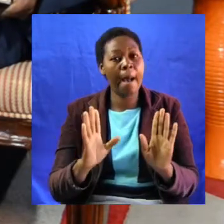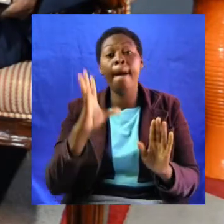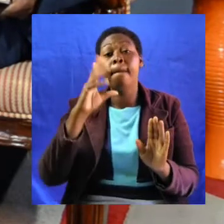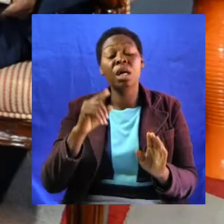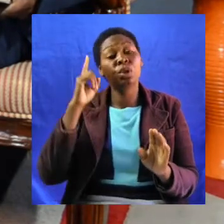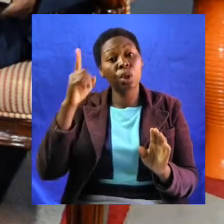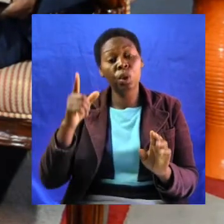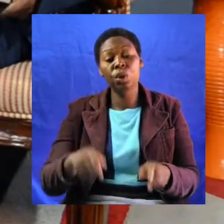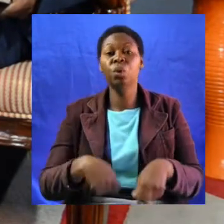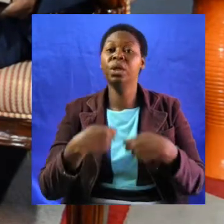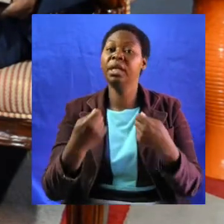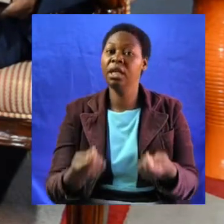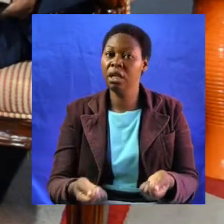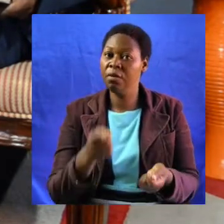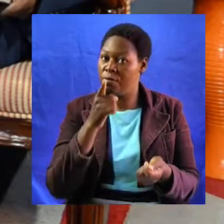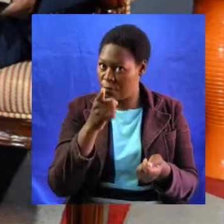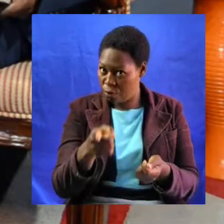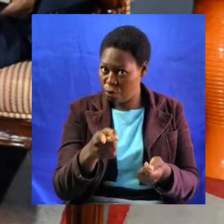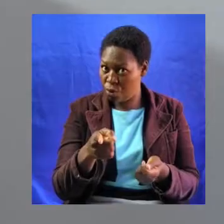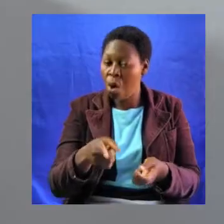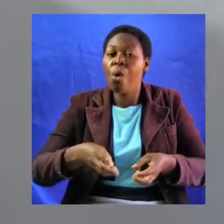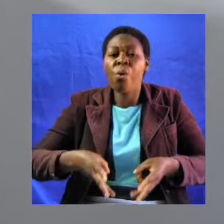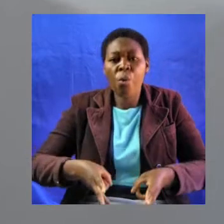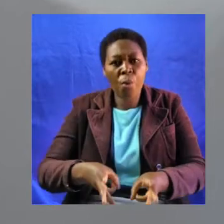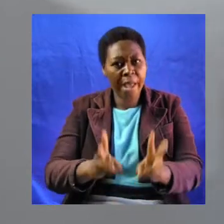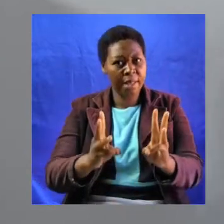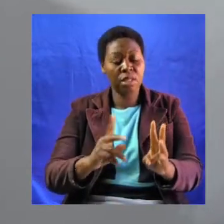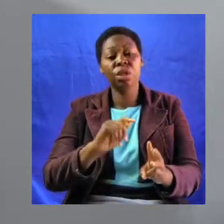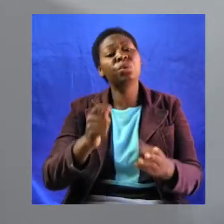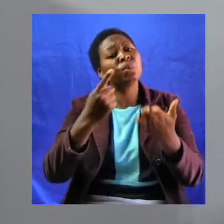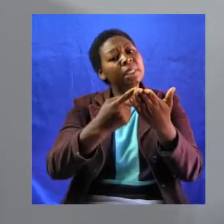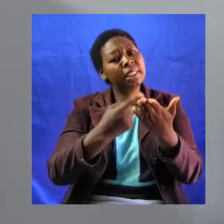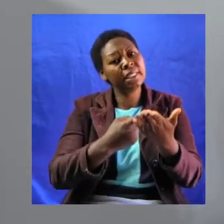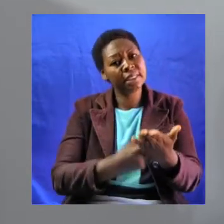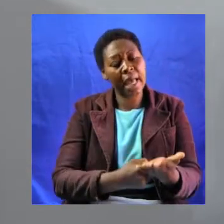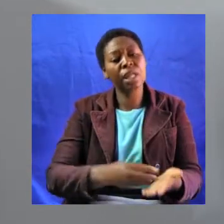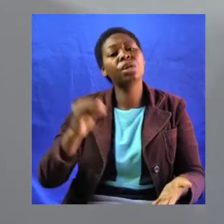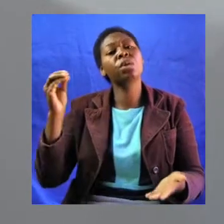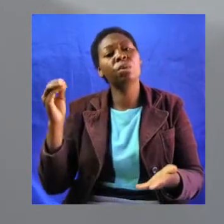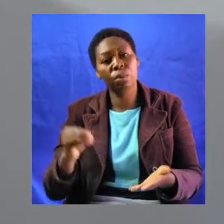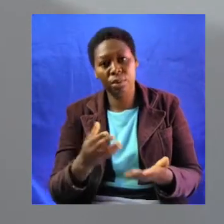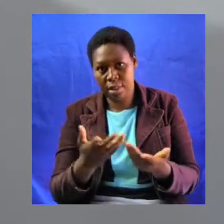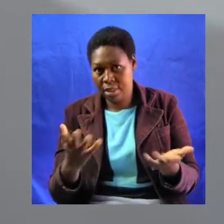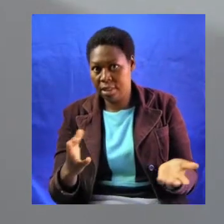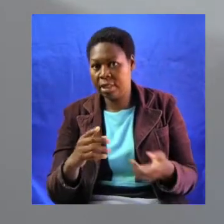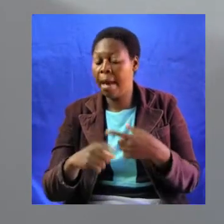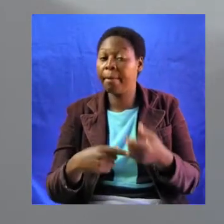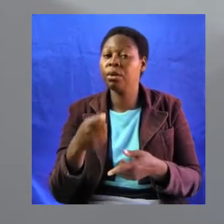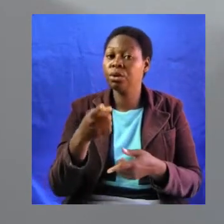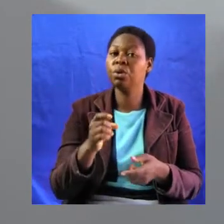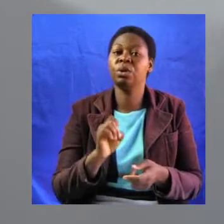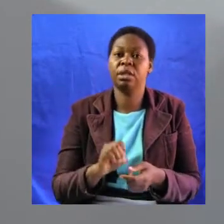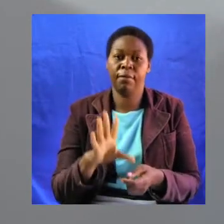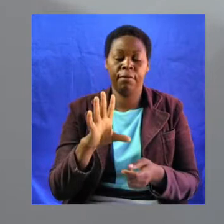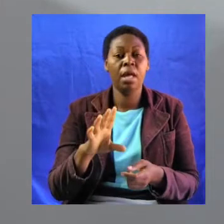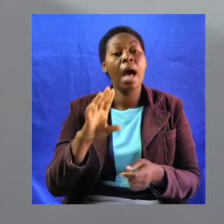zvinokubatsira kudecide for good. All right. Ani mapabataka kuti Cyrus akutonga Darius abva. Nyaya yekuti